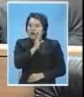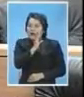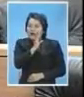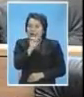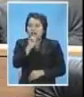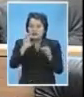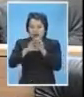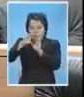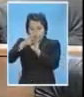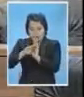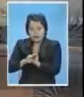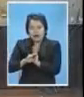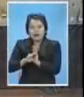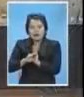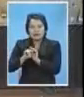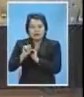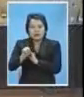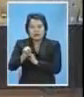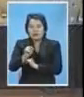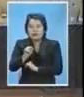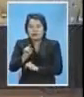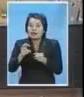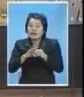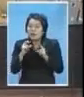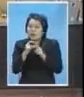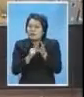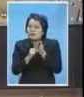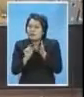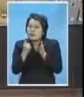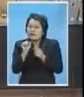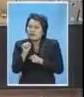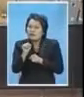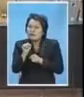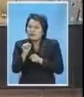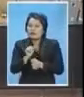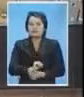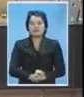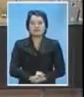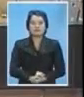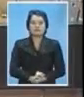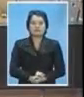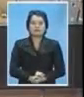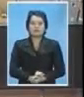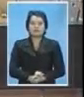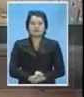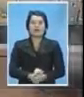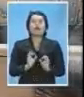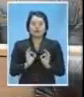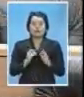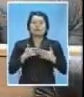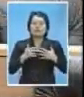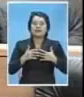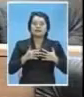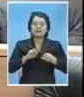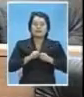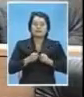แกะผมวินิจฉัยแล้วนะฮะท่านอาจจะใช้คำอื่นที่เหมาะสมกว่านี้ก็ได้ครับ กับเพื่อไม่ให้มีปัญหาไม่เป็นไรครับท่านประธ